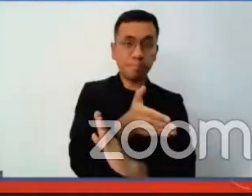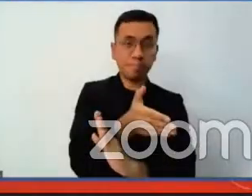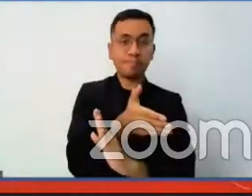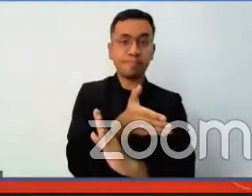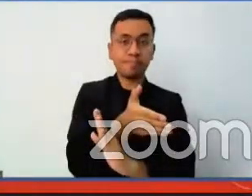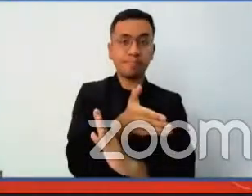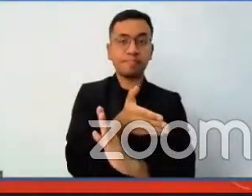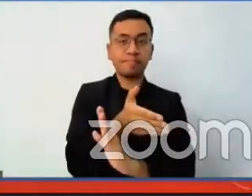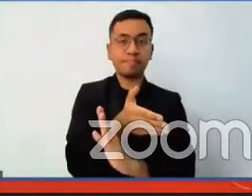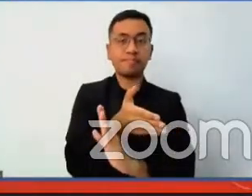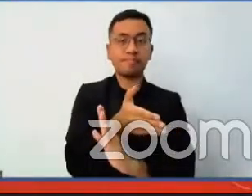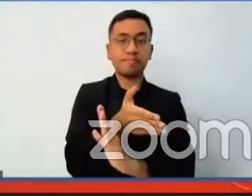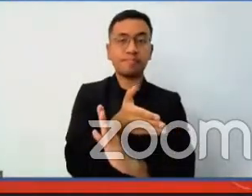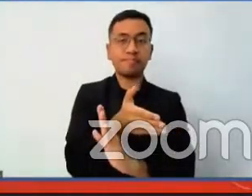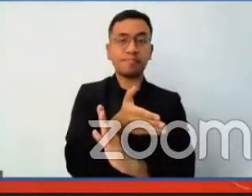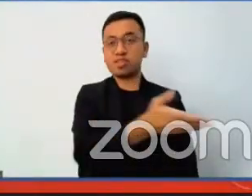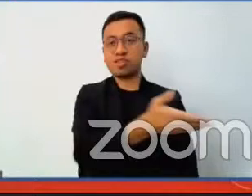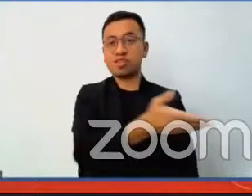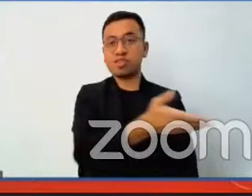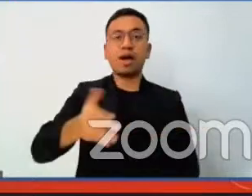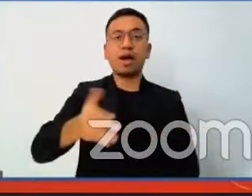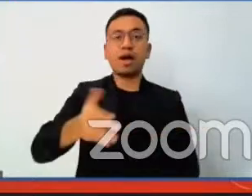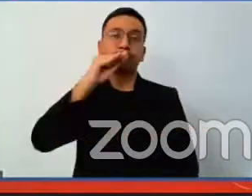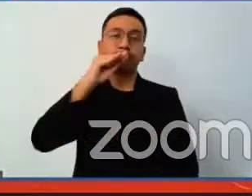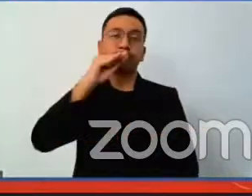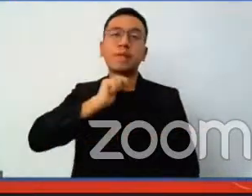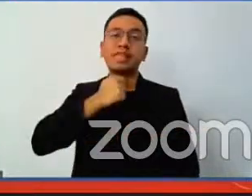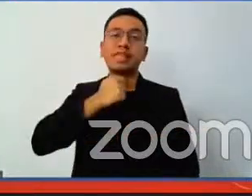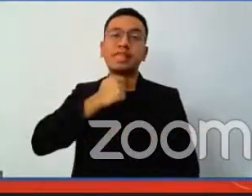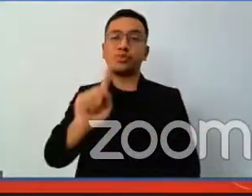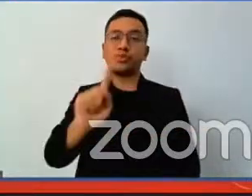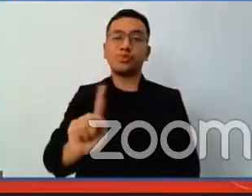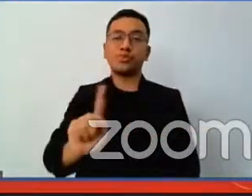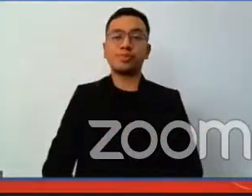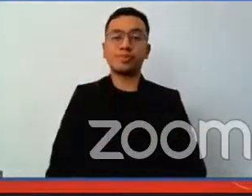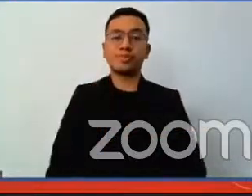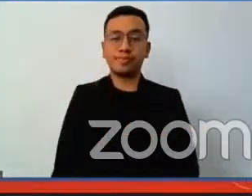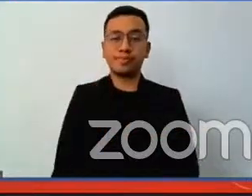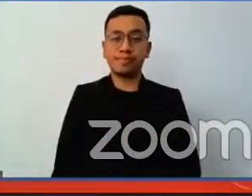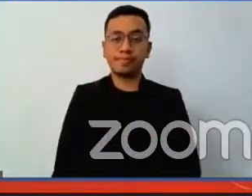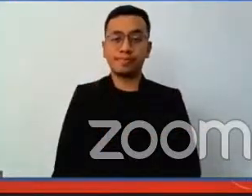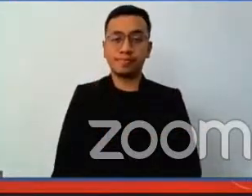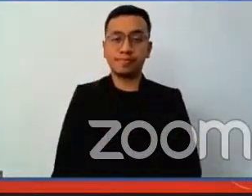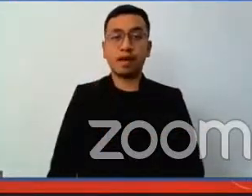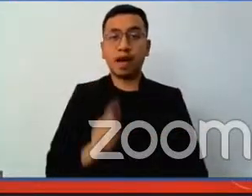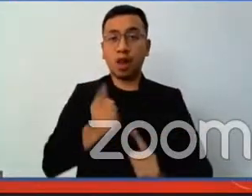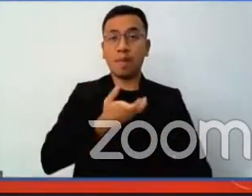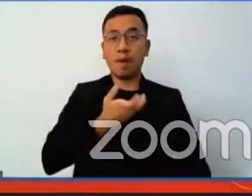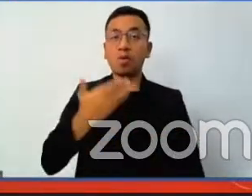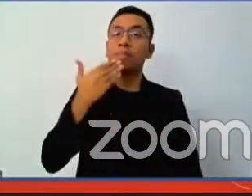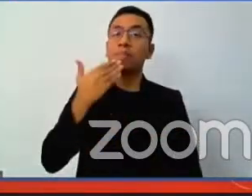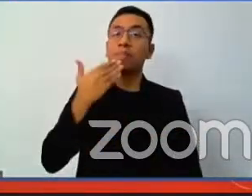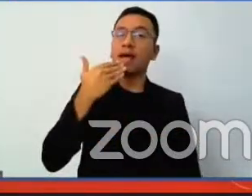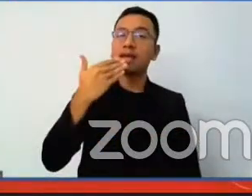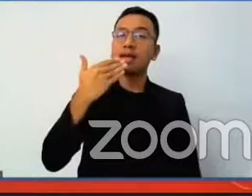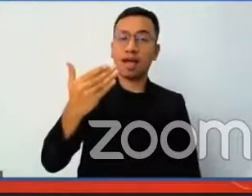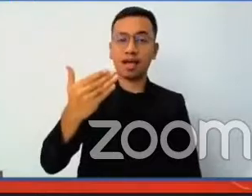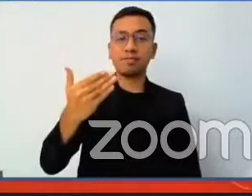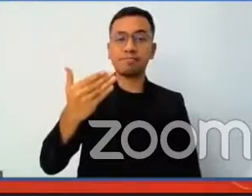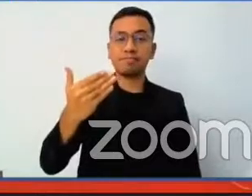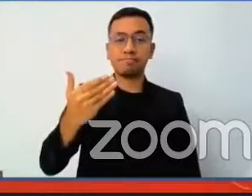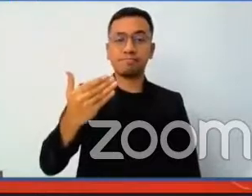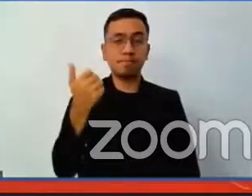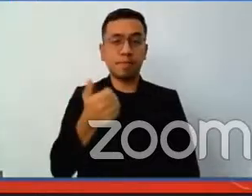izin untuk mematikan audio Bapak dan Ibu. Dan bagi Bapak Ibu yang ingin menyampaikan pertanyaan, dapat langsung